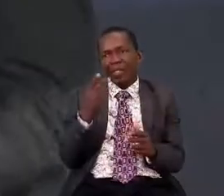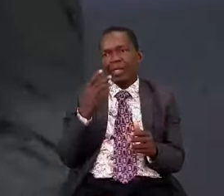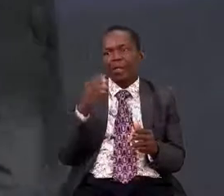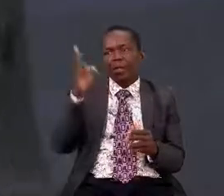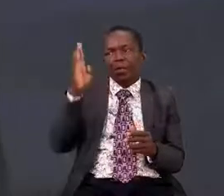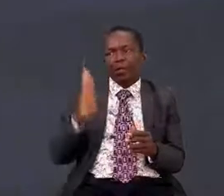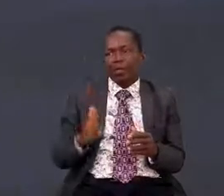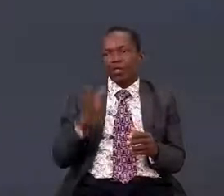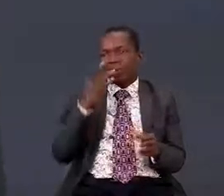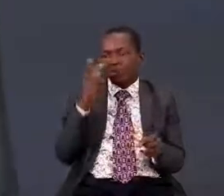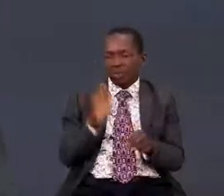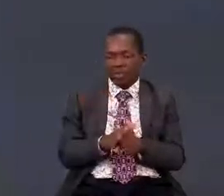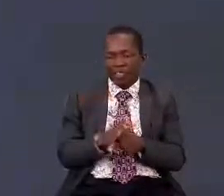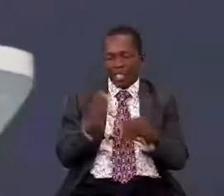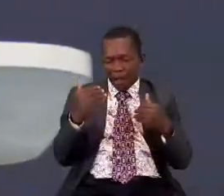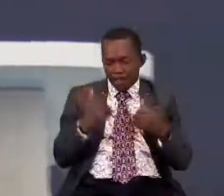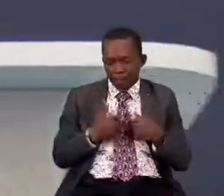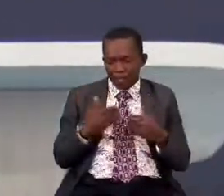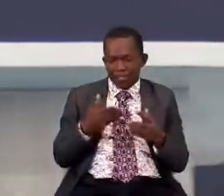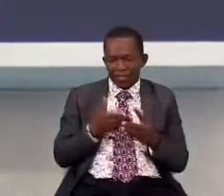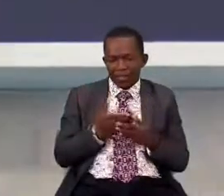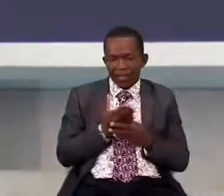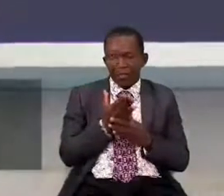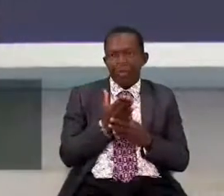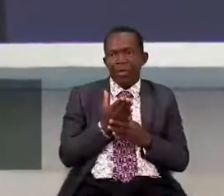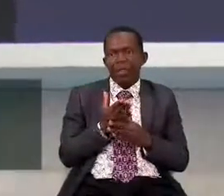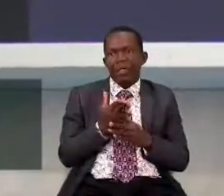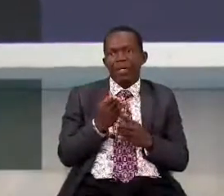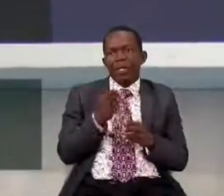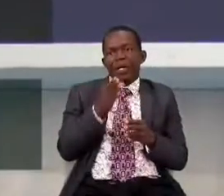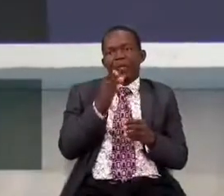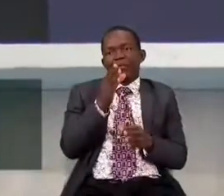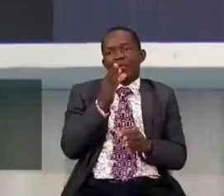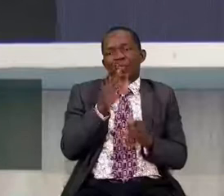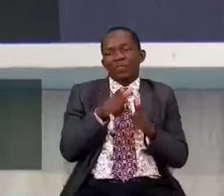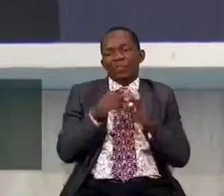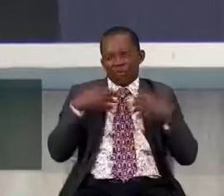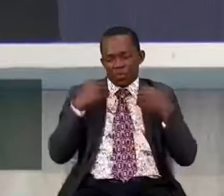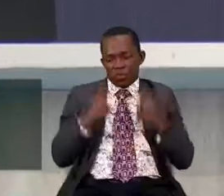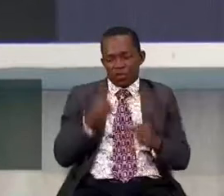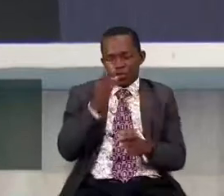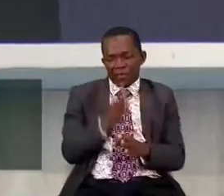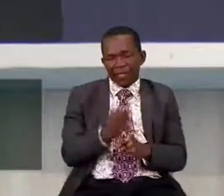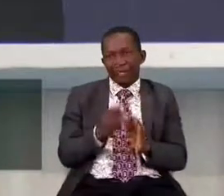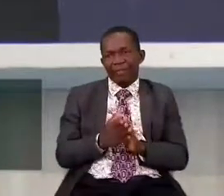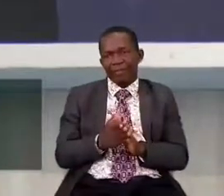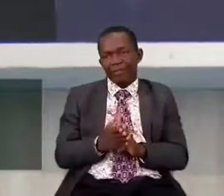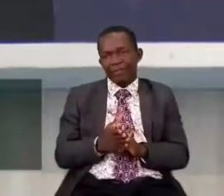qui s'approprie. Ça veut dire quoi? Il a fait la promesse. Lève-toi et va.